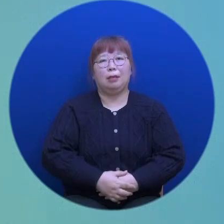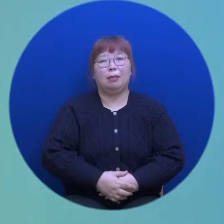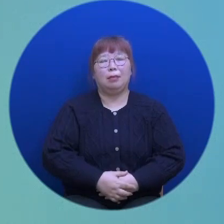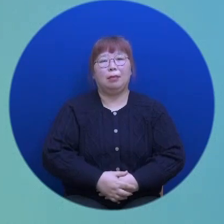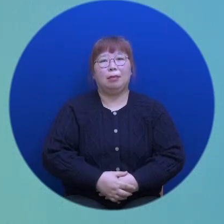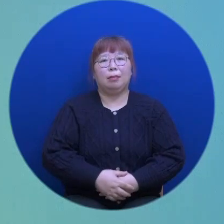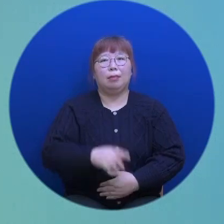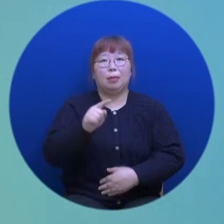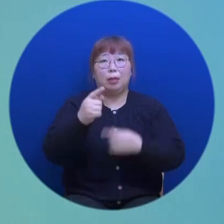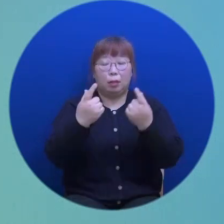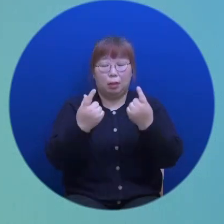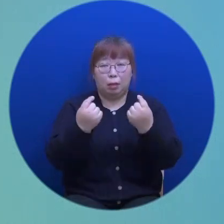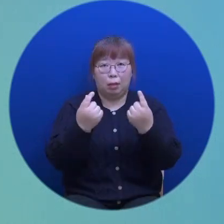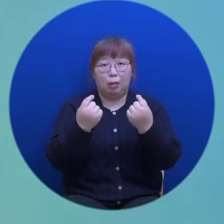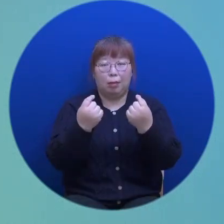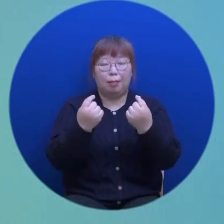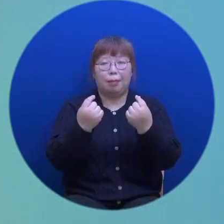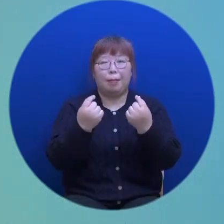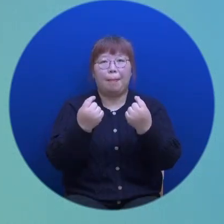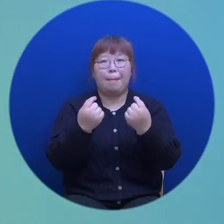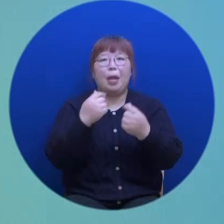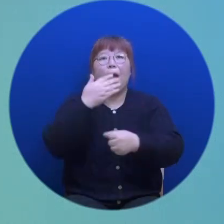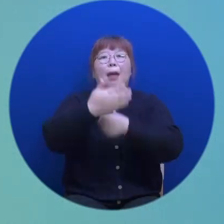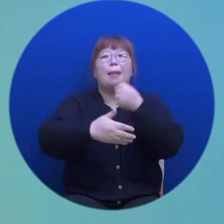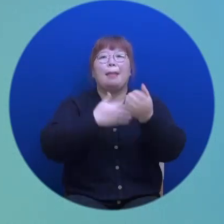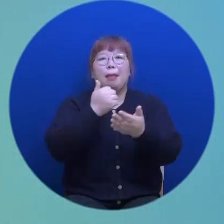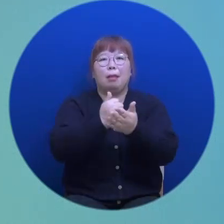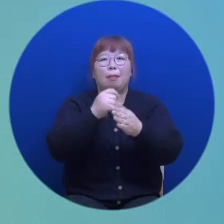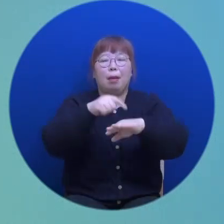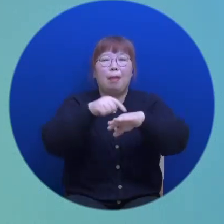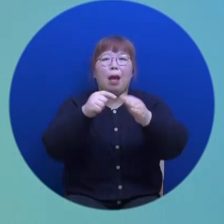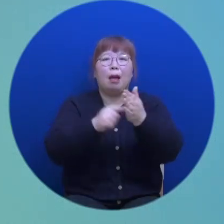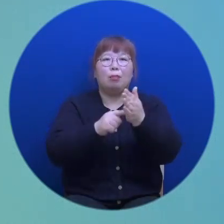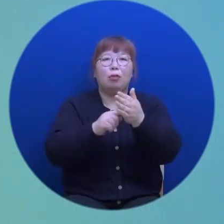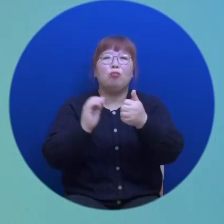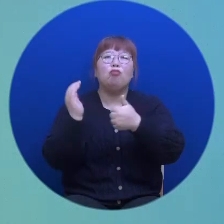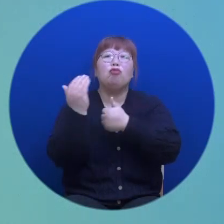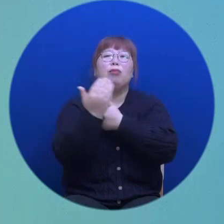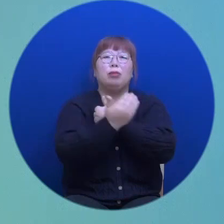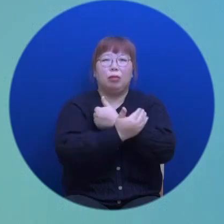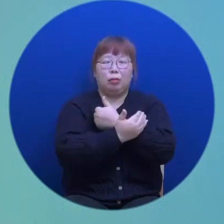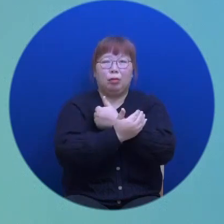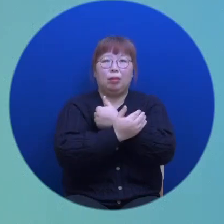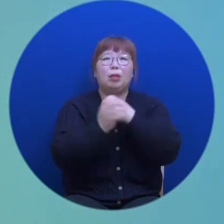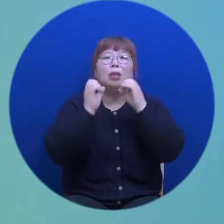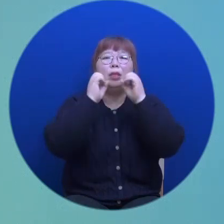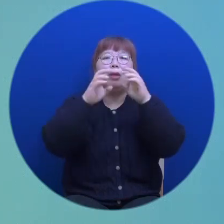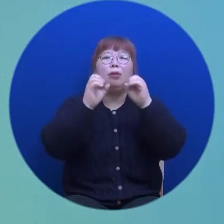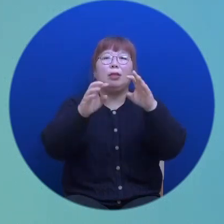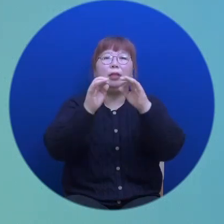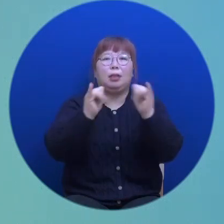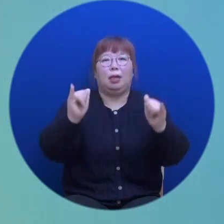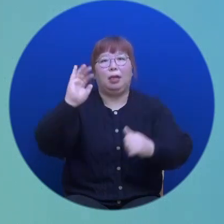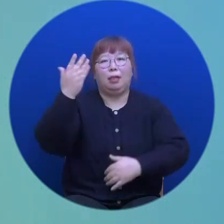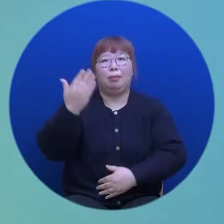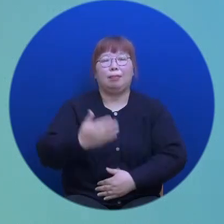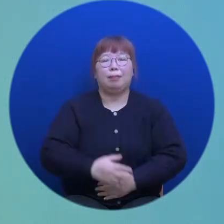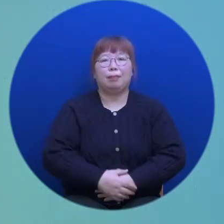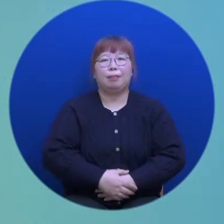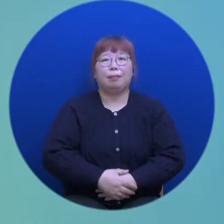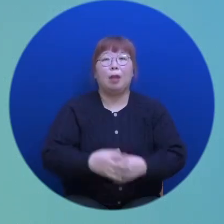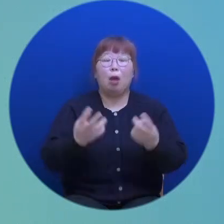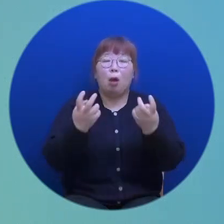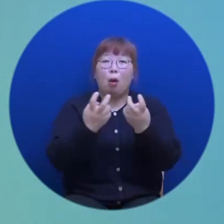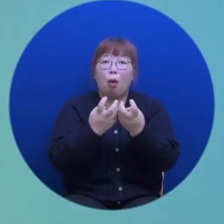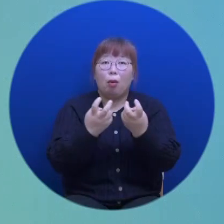그렇게 호세아는 하나님의 마음을 품은 선지자가 됩니다. 어떻게